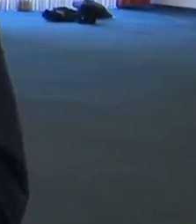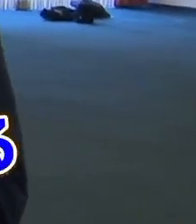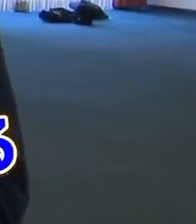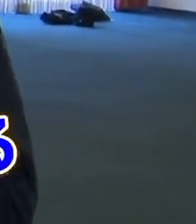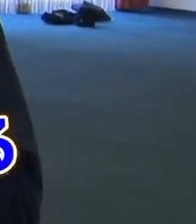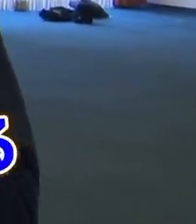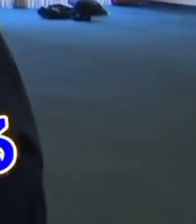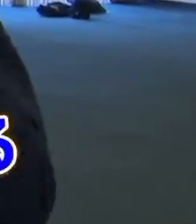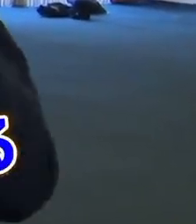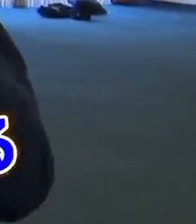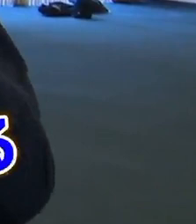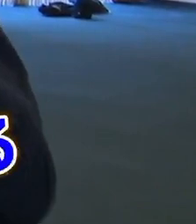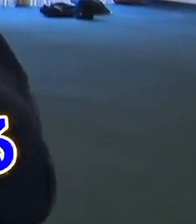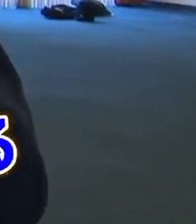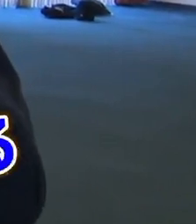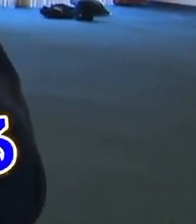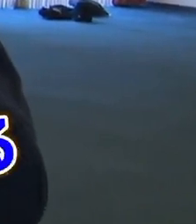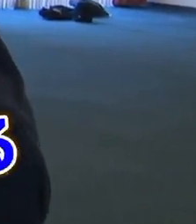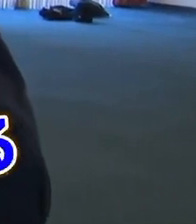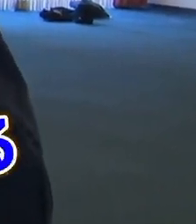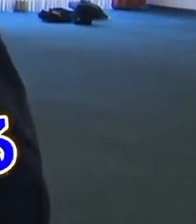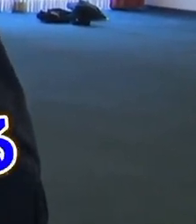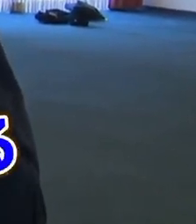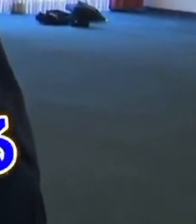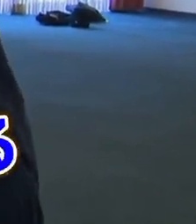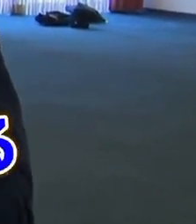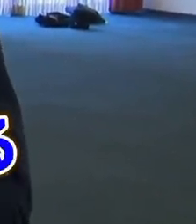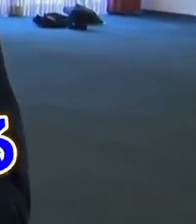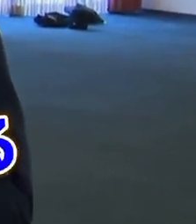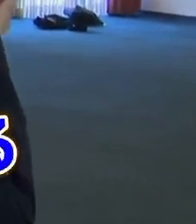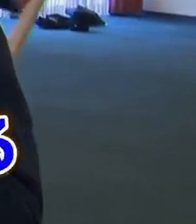ば検討したことは